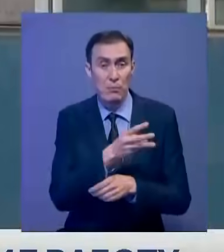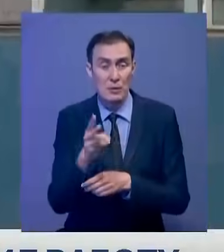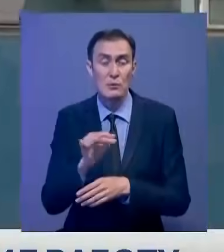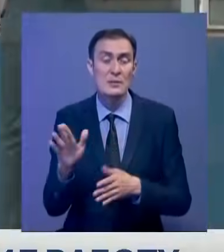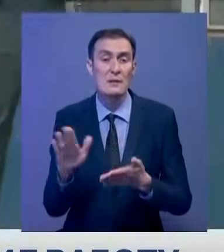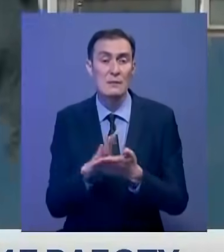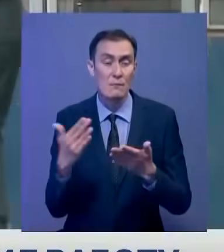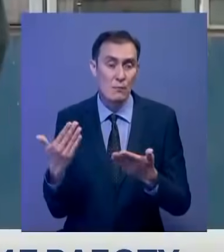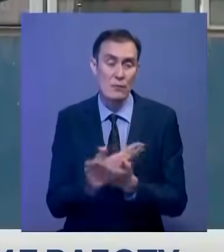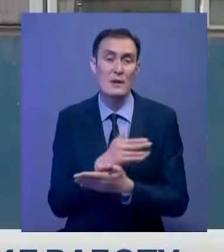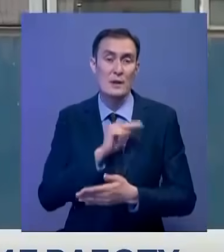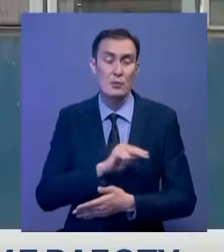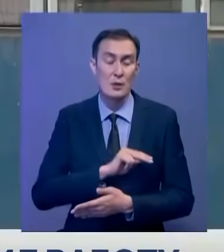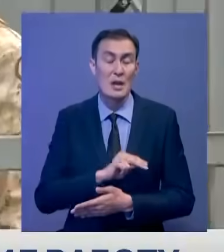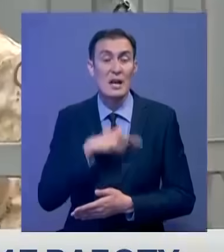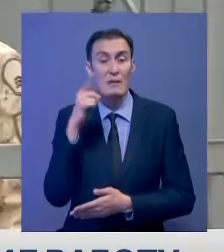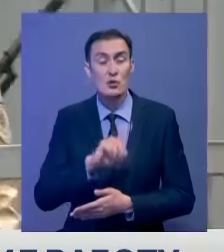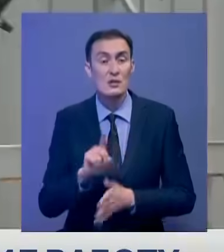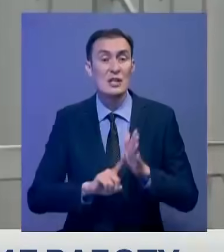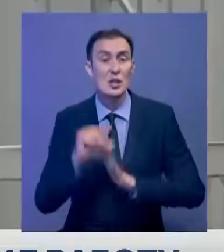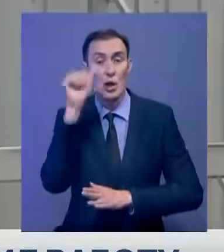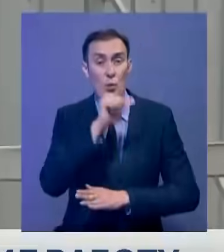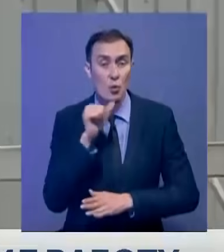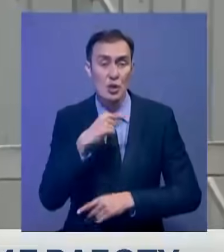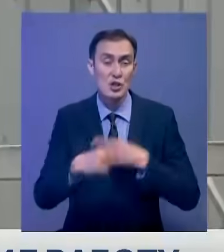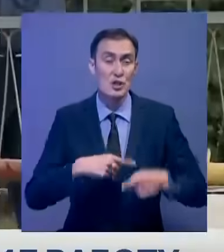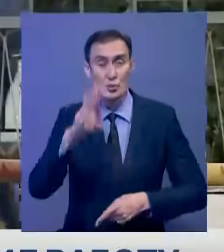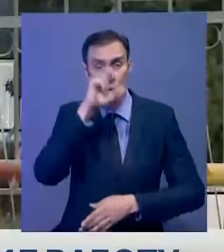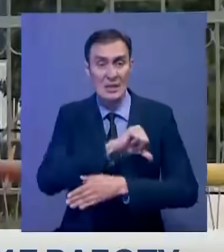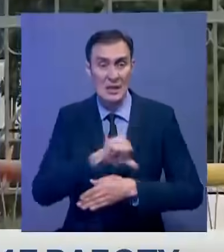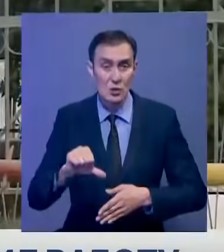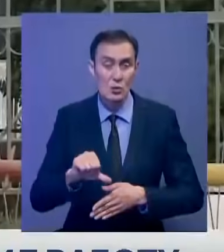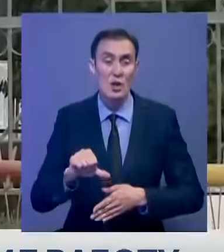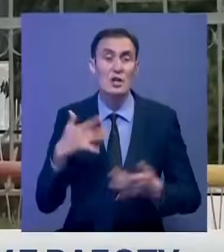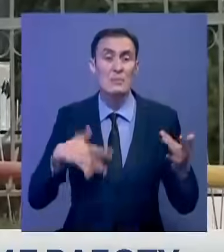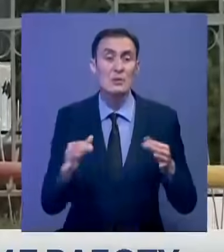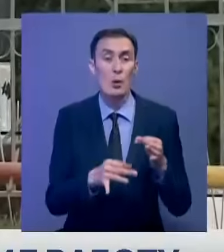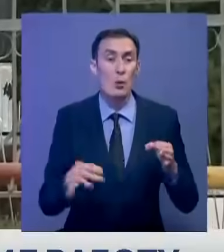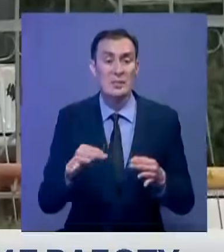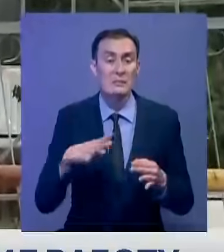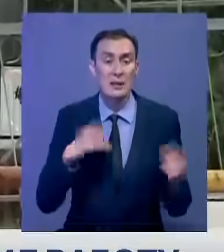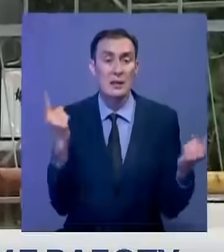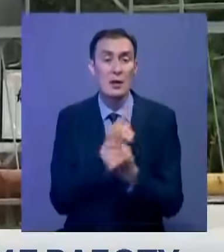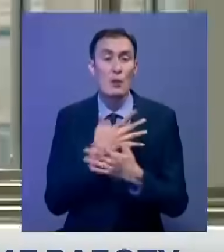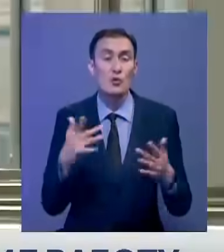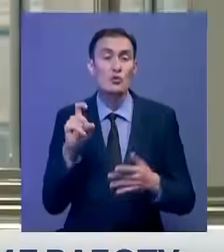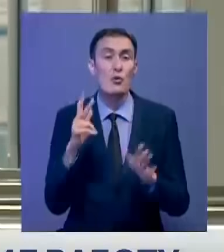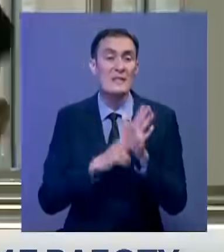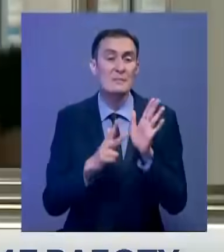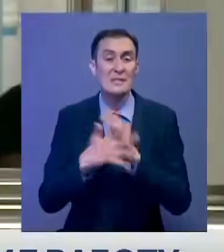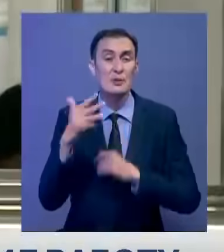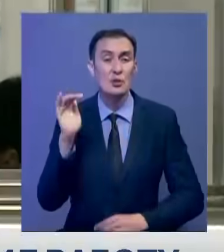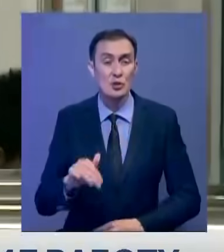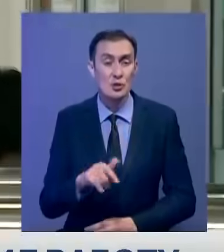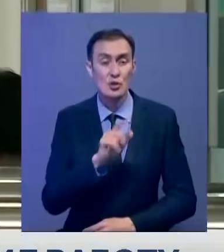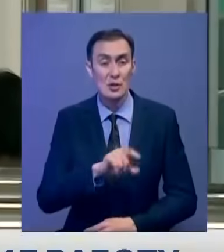вентиляции возобновили работу. В комитете отмечают, что с начала этого года через госграницу на территории Жамбылской области прошли свыше